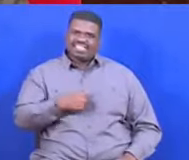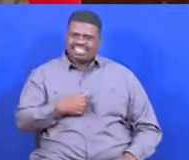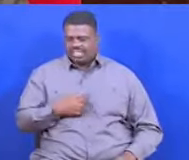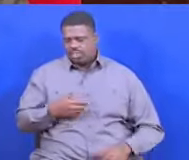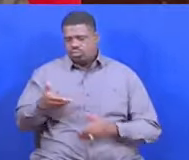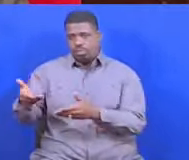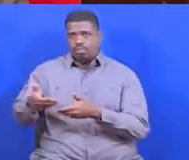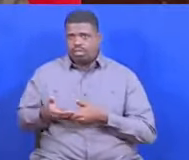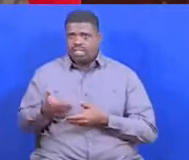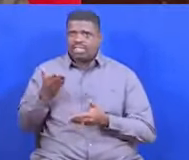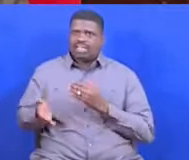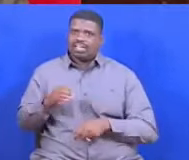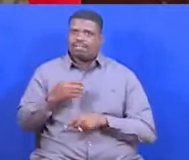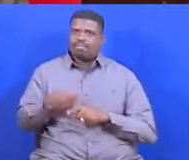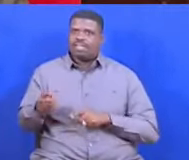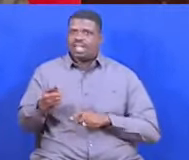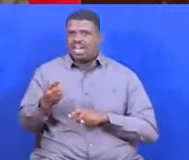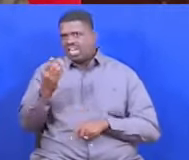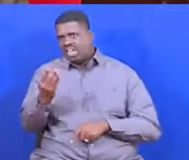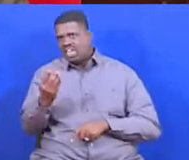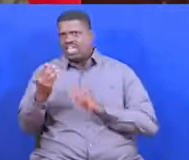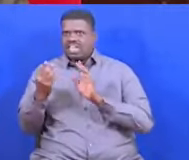tu. Ni lini serikali italeta tani